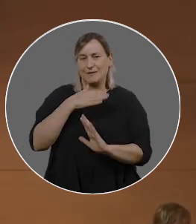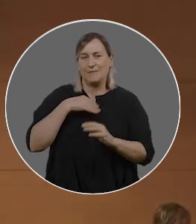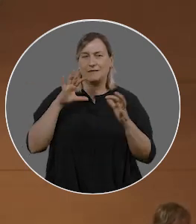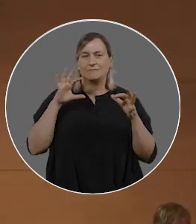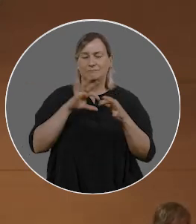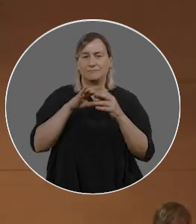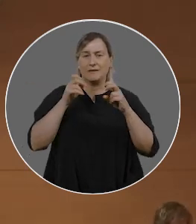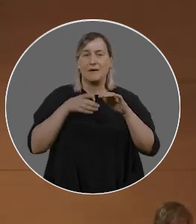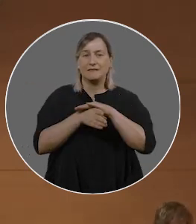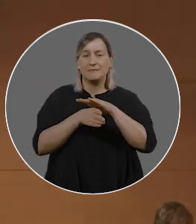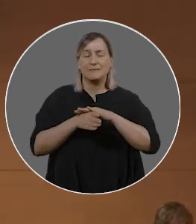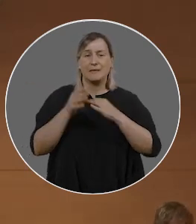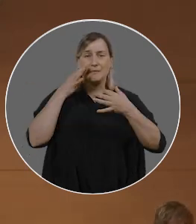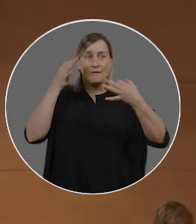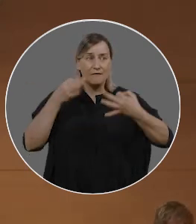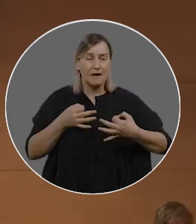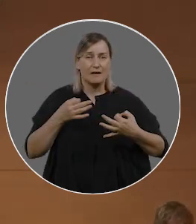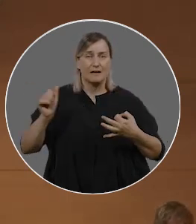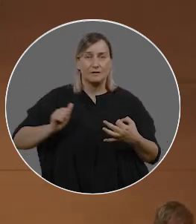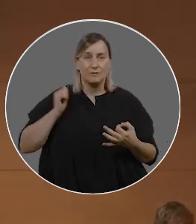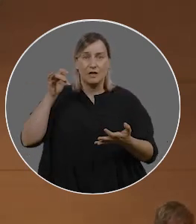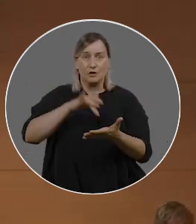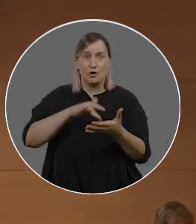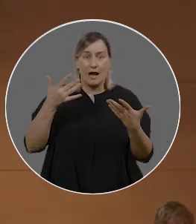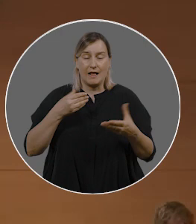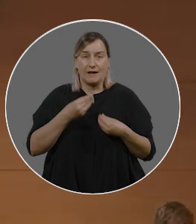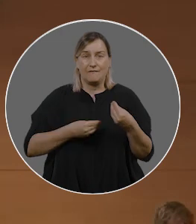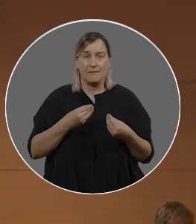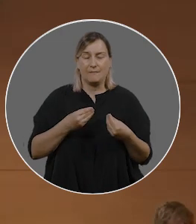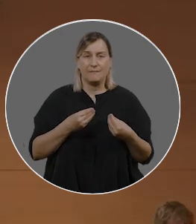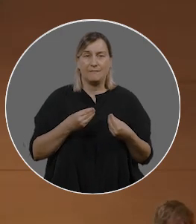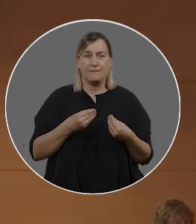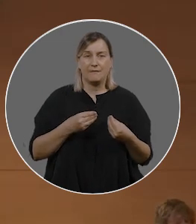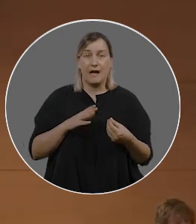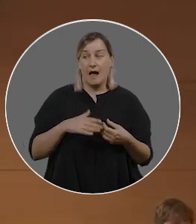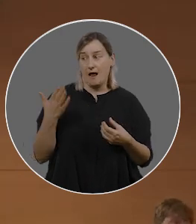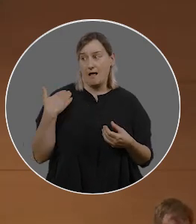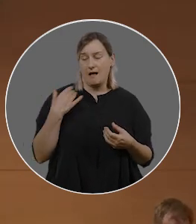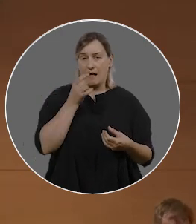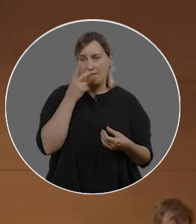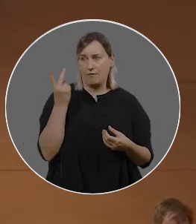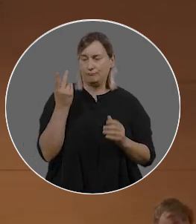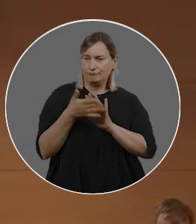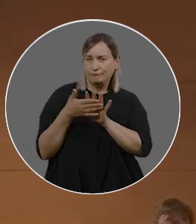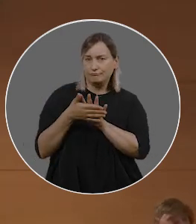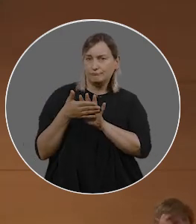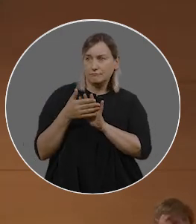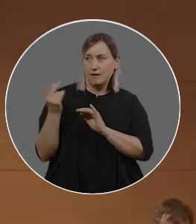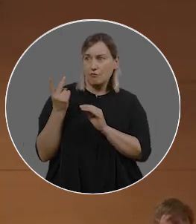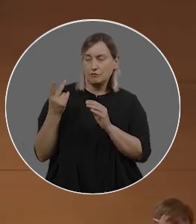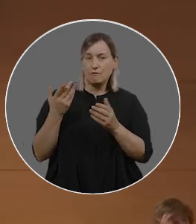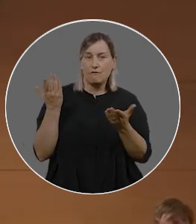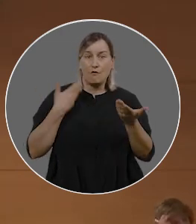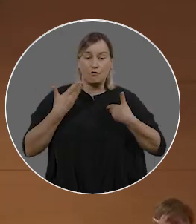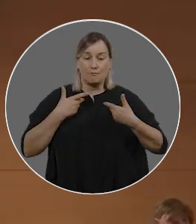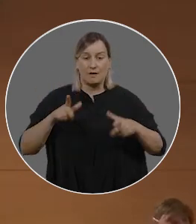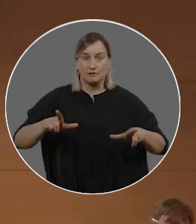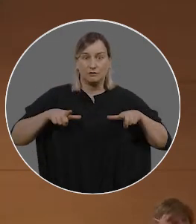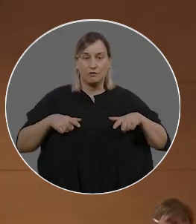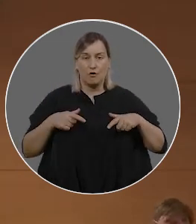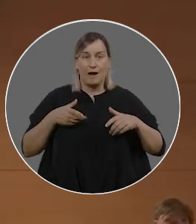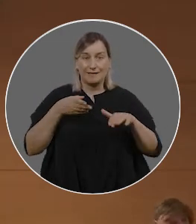més relacionades amb l'accessibilitat, però precisament ara al cafè ens trobàvem, les dues, que tenim formació